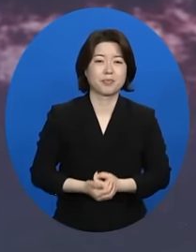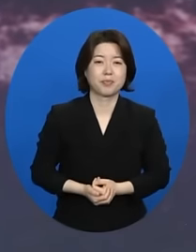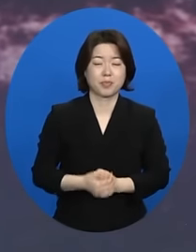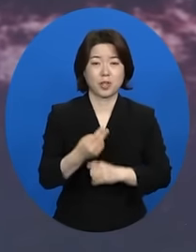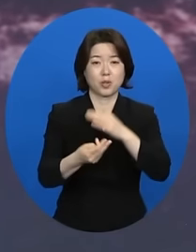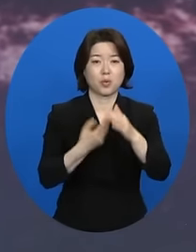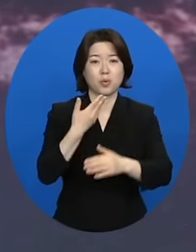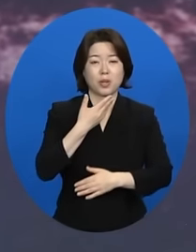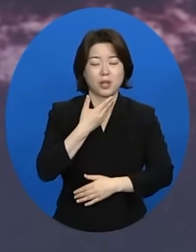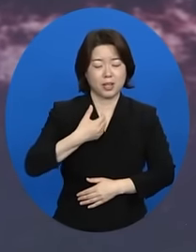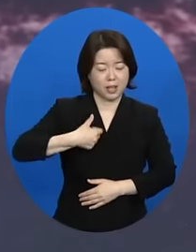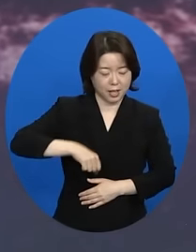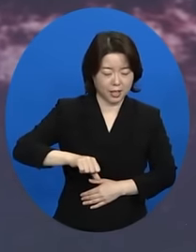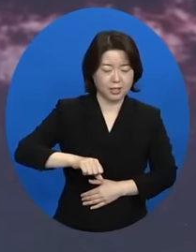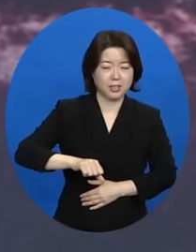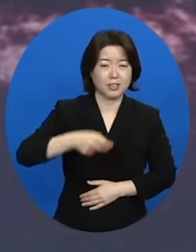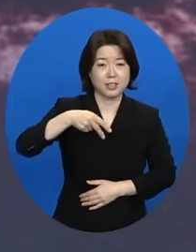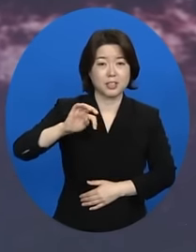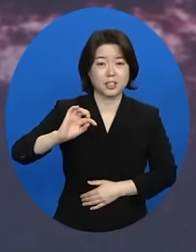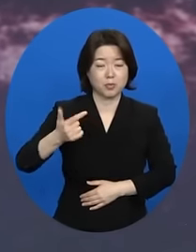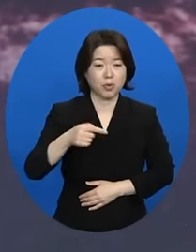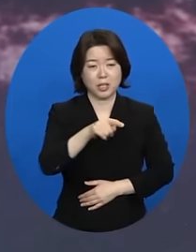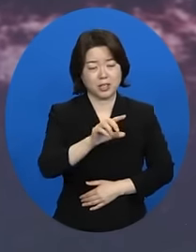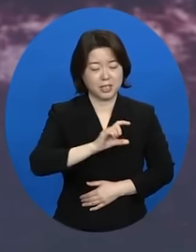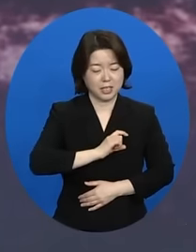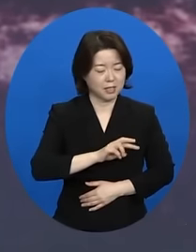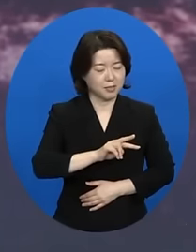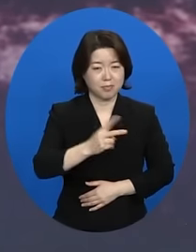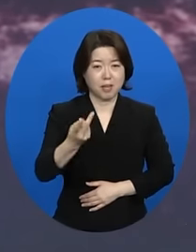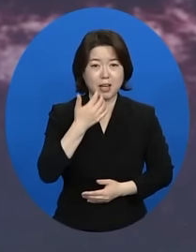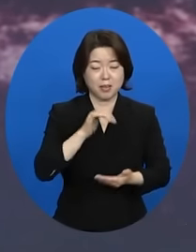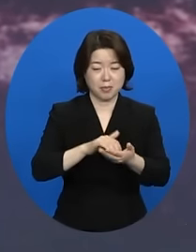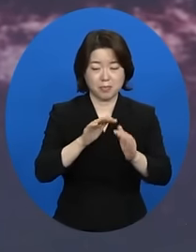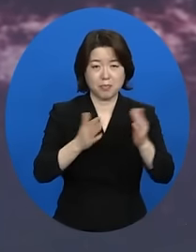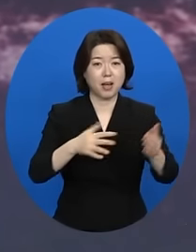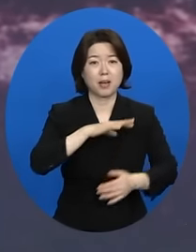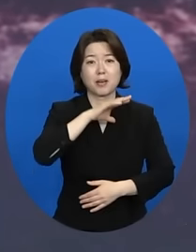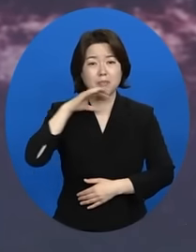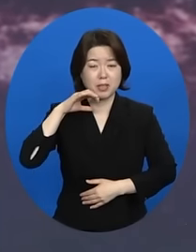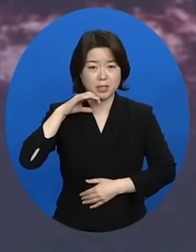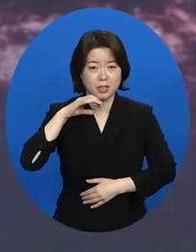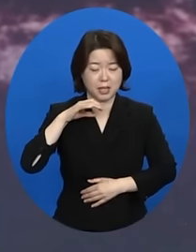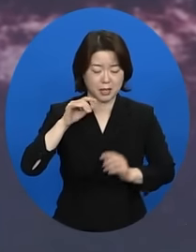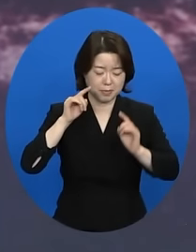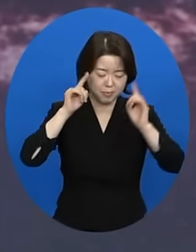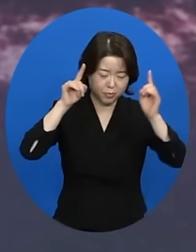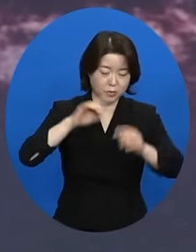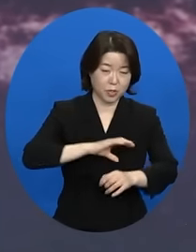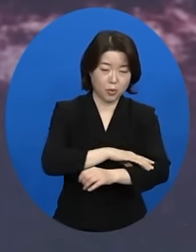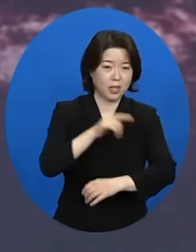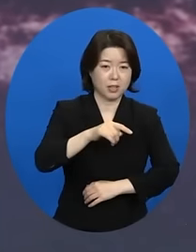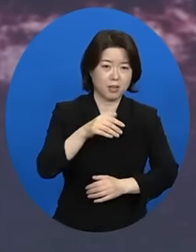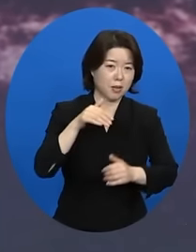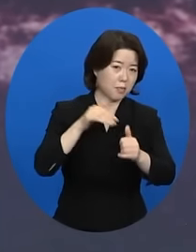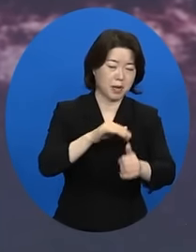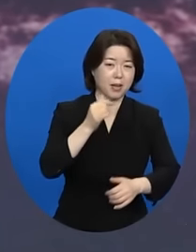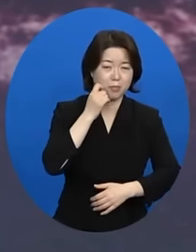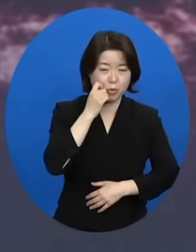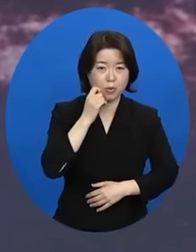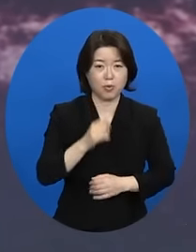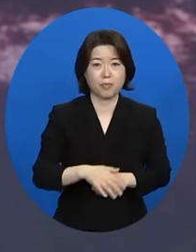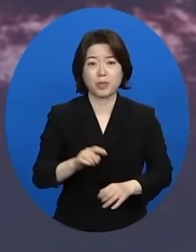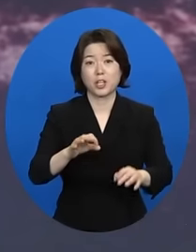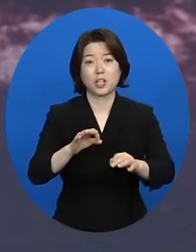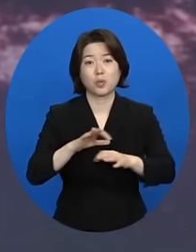아들 시모나, 너는 이제 베드로라, 반석이라, 음부의 권세가 너를 해하지 못할 것이다. 이 놀라운